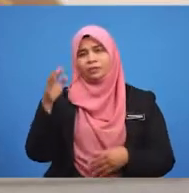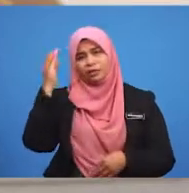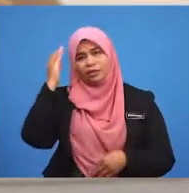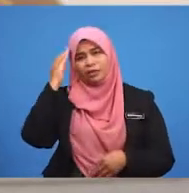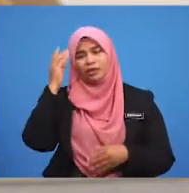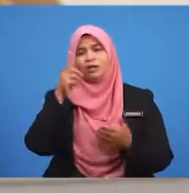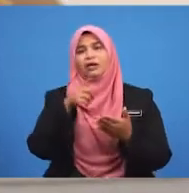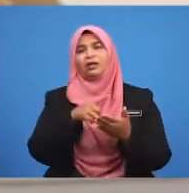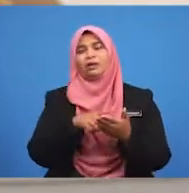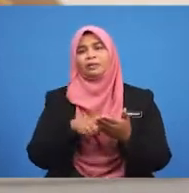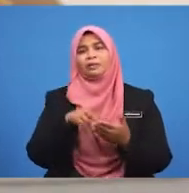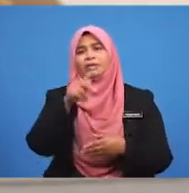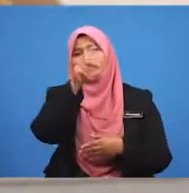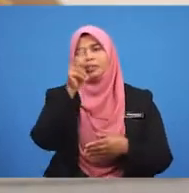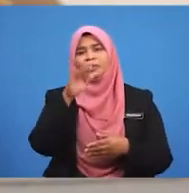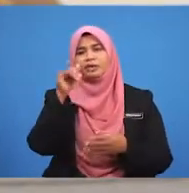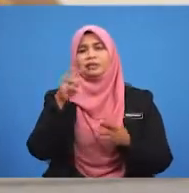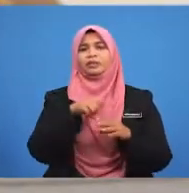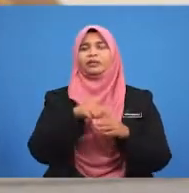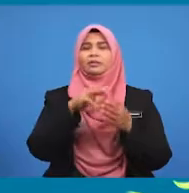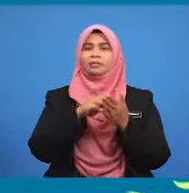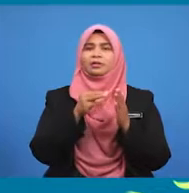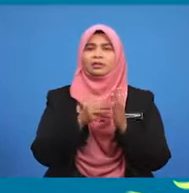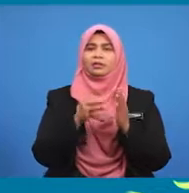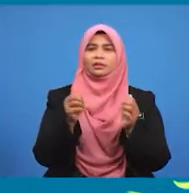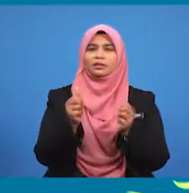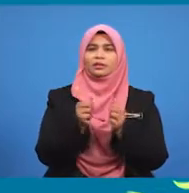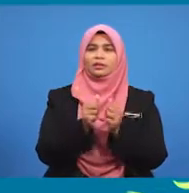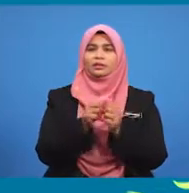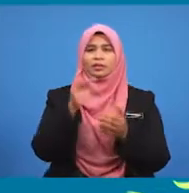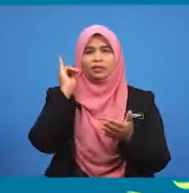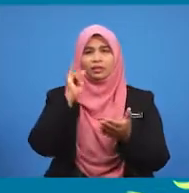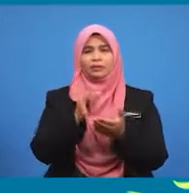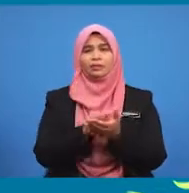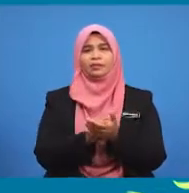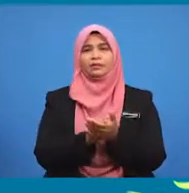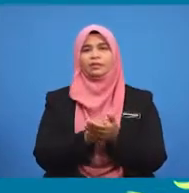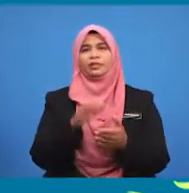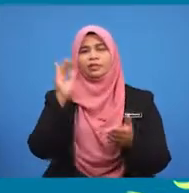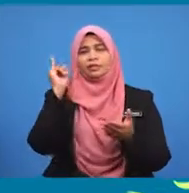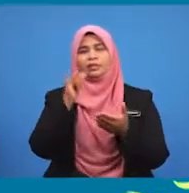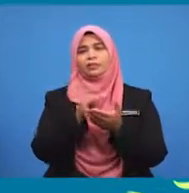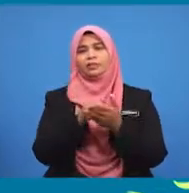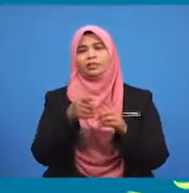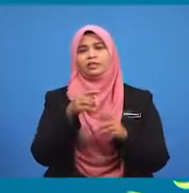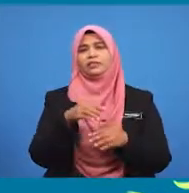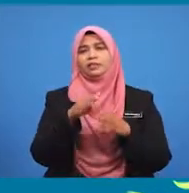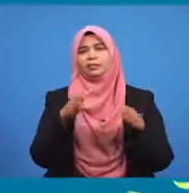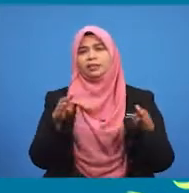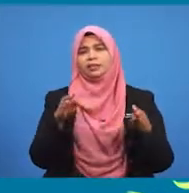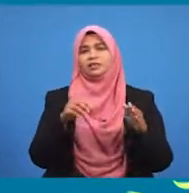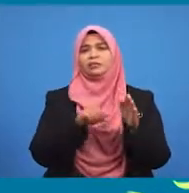apakah yang dimaksudkan dengan iman? Iman daripada segi bahasa berasal